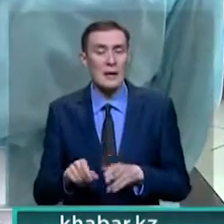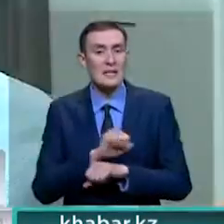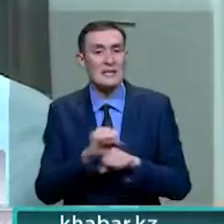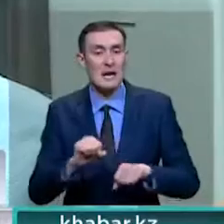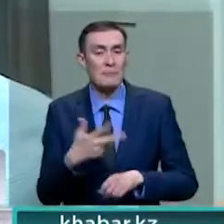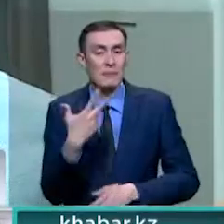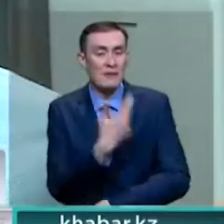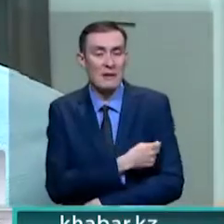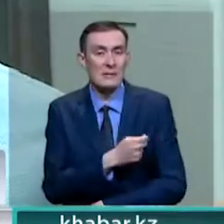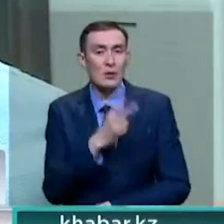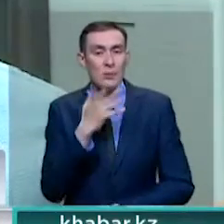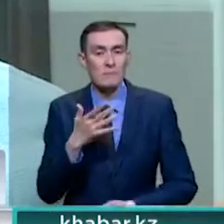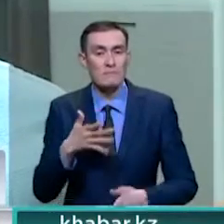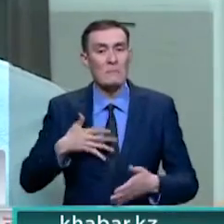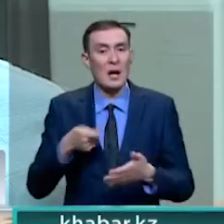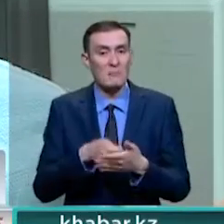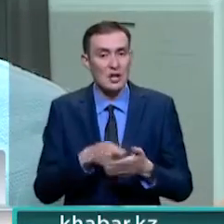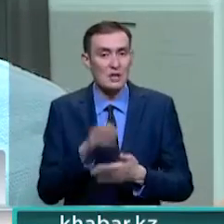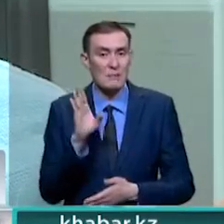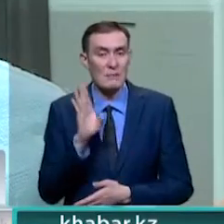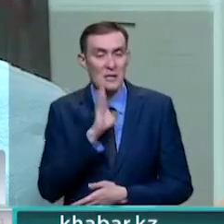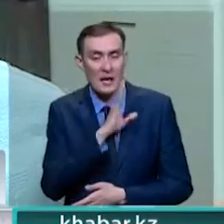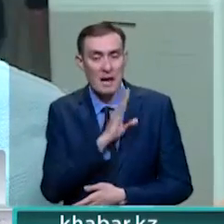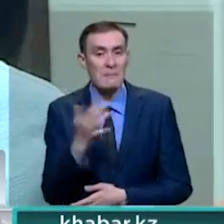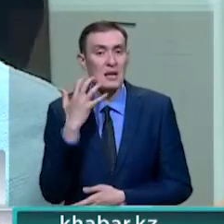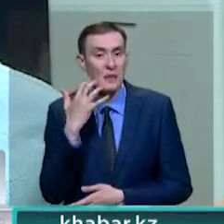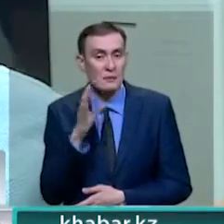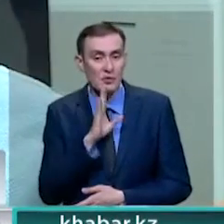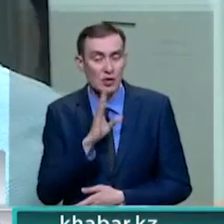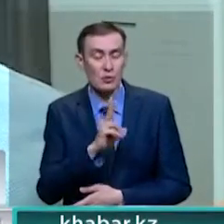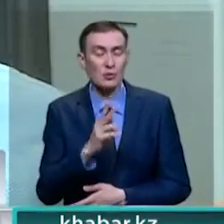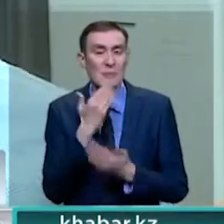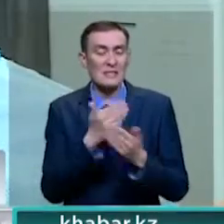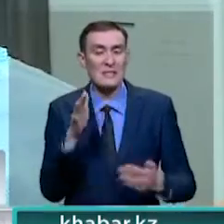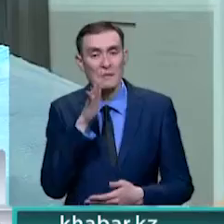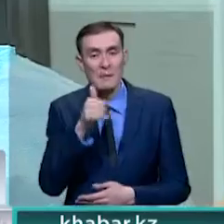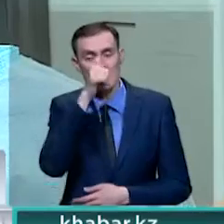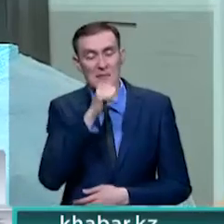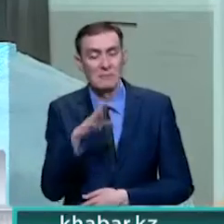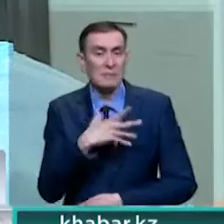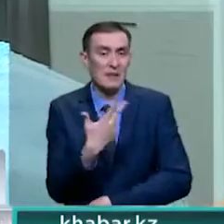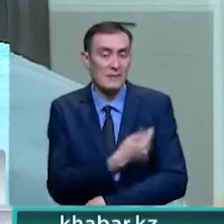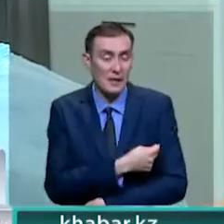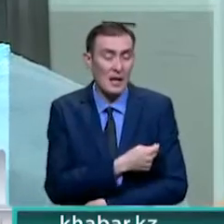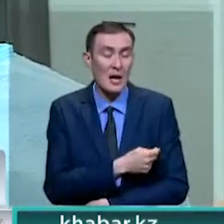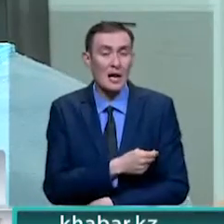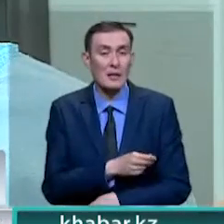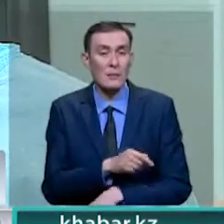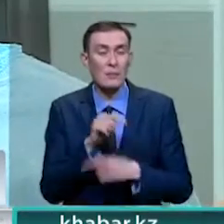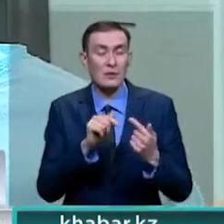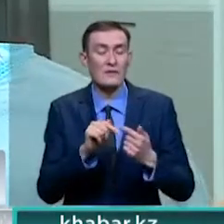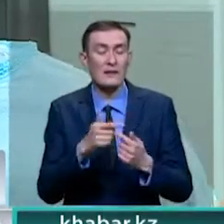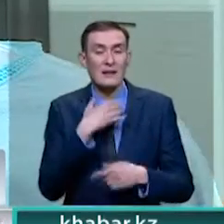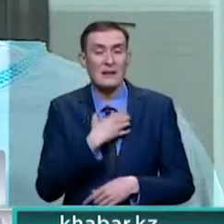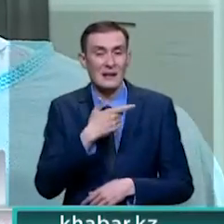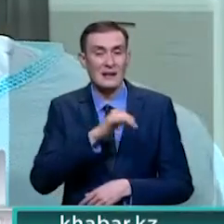беременным, кормящим. Нельзя прививаться тем пациентам, кто за последний месяц уже привит был от гриппа или от